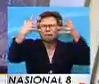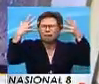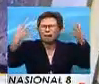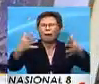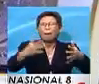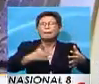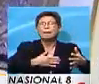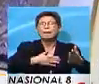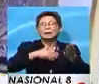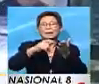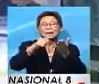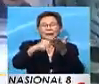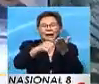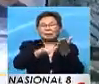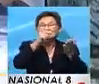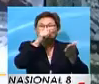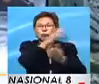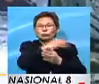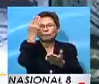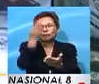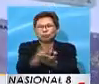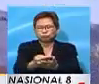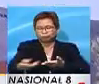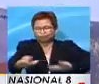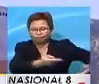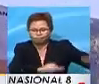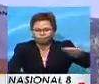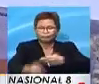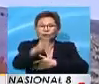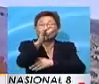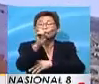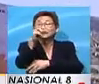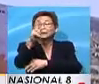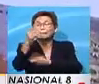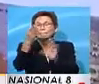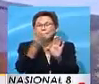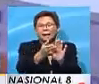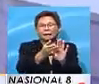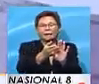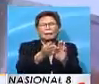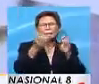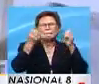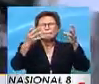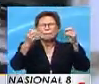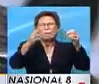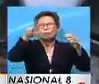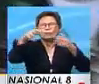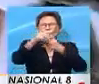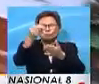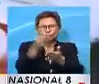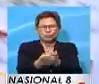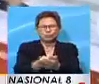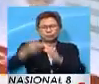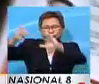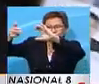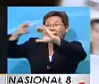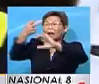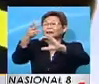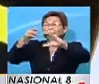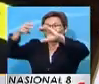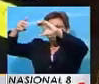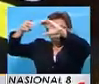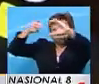memohon mykad palsu serta bukti transaksi resip bank bernilai puluhan ribu ku RTM sempat